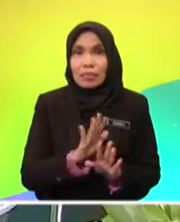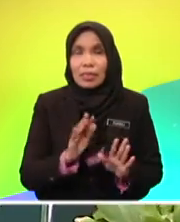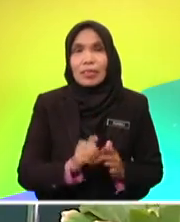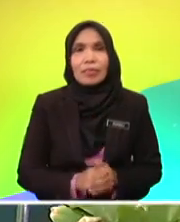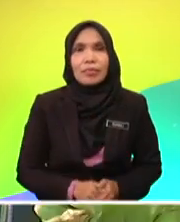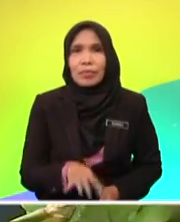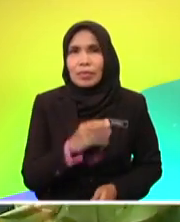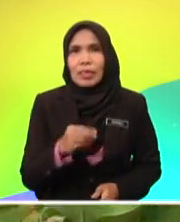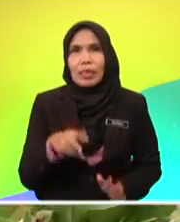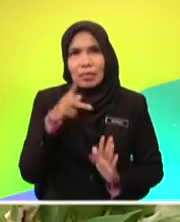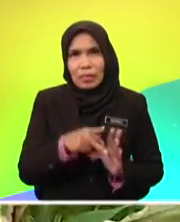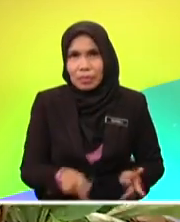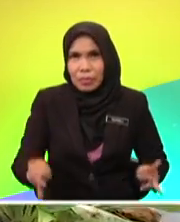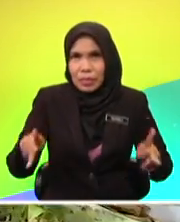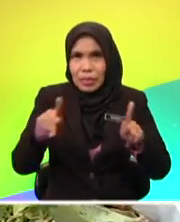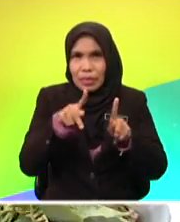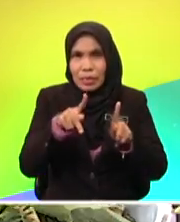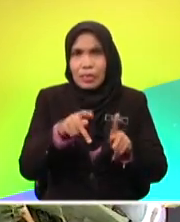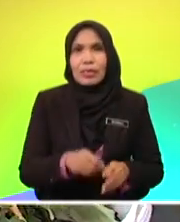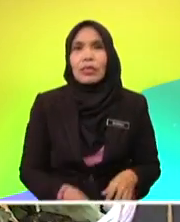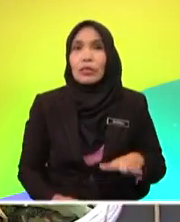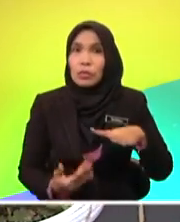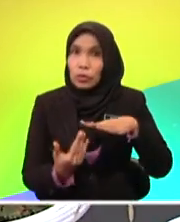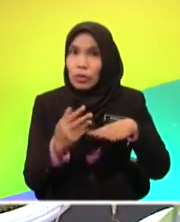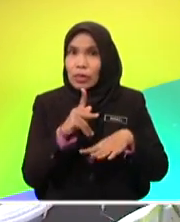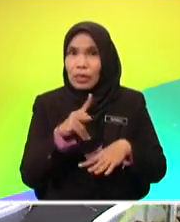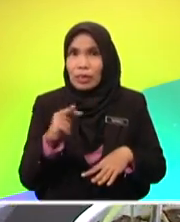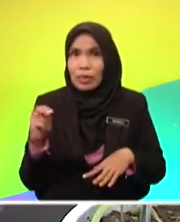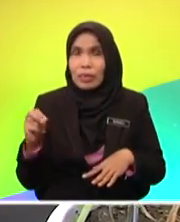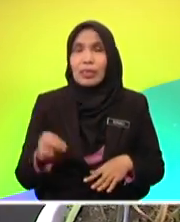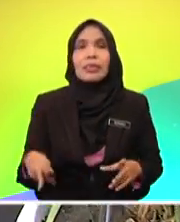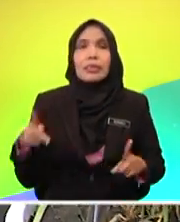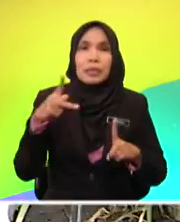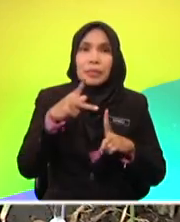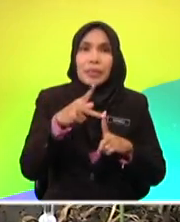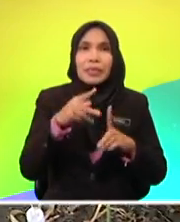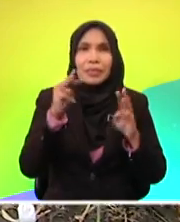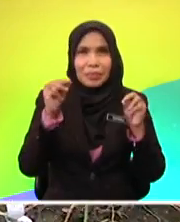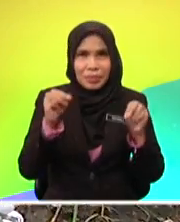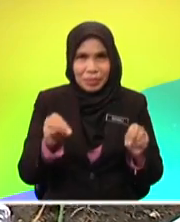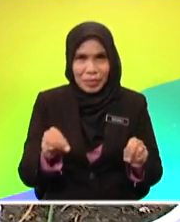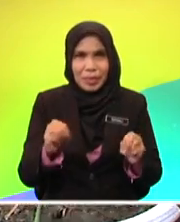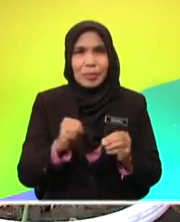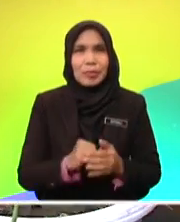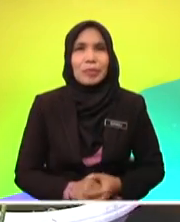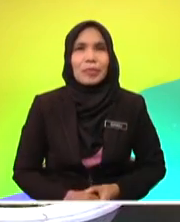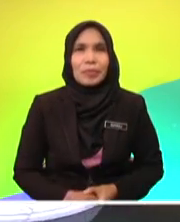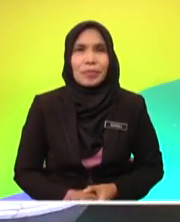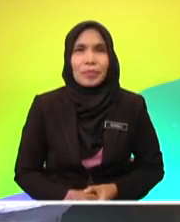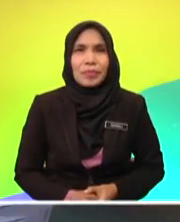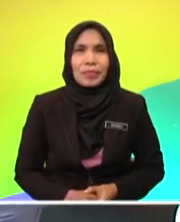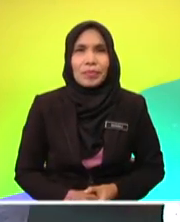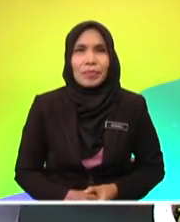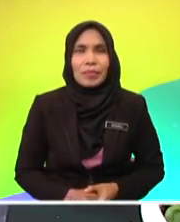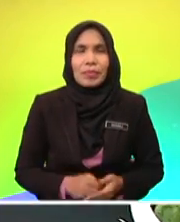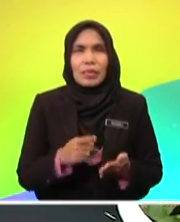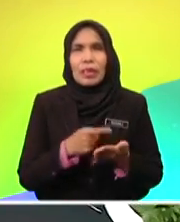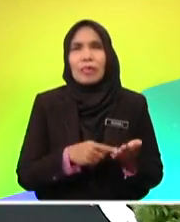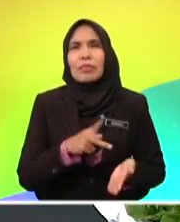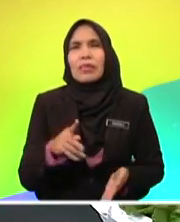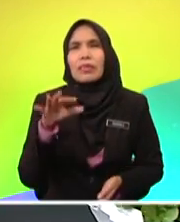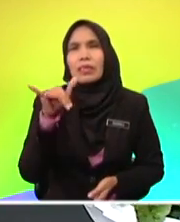manusia. Wah, jadi dalam tempoh satu jam pembelajaran hari ini, apakah yang dapat